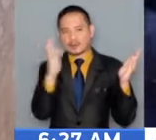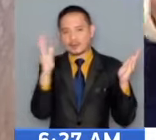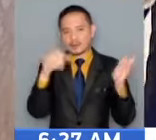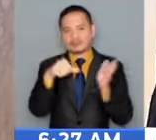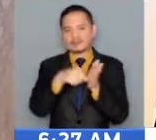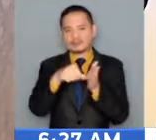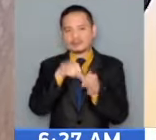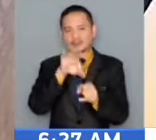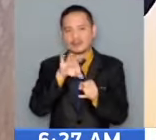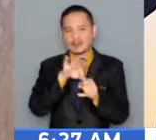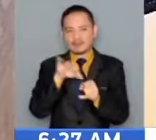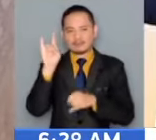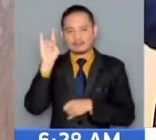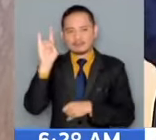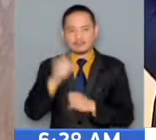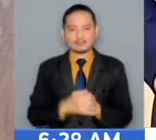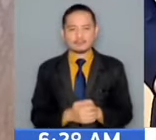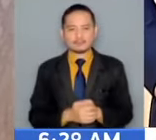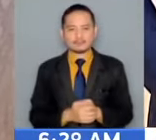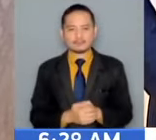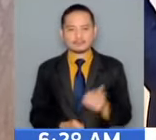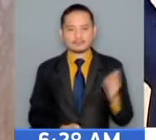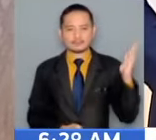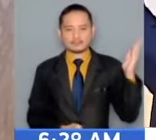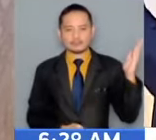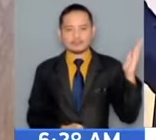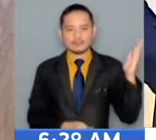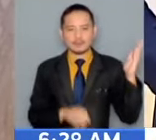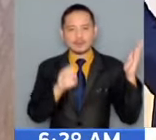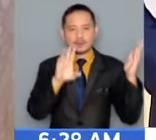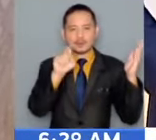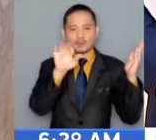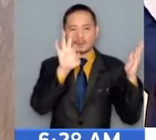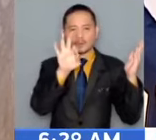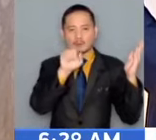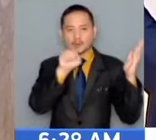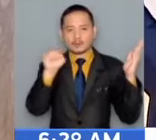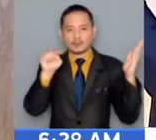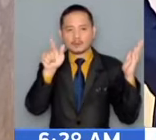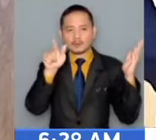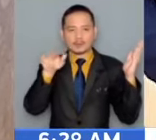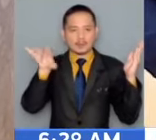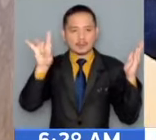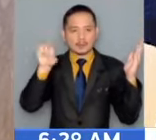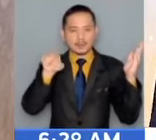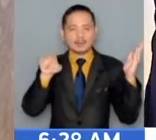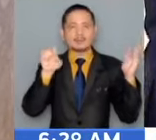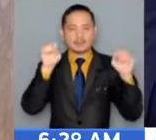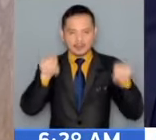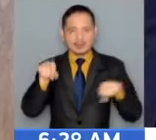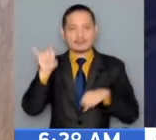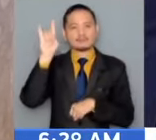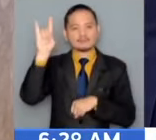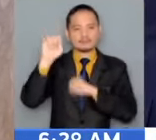29. Sa October 19 naman, ang simula ng campaign period. Huling araw nito sa October